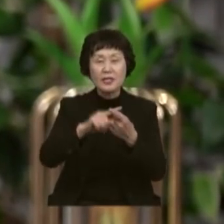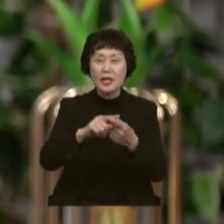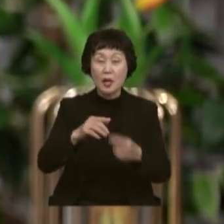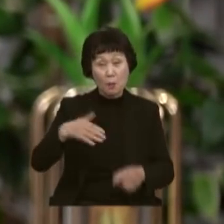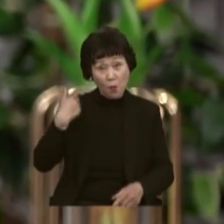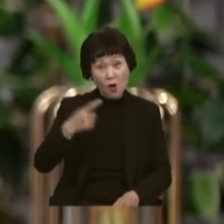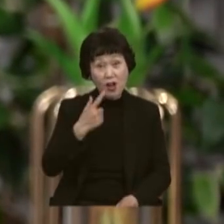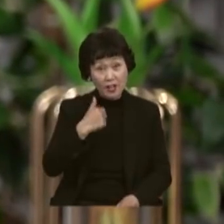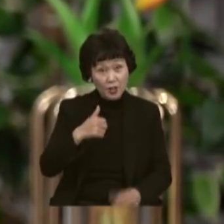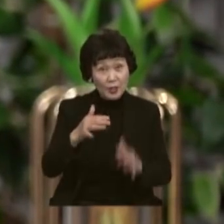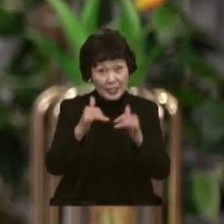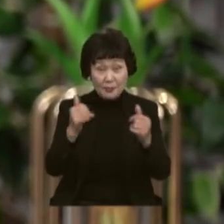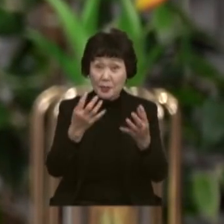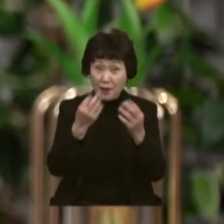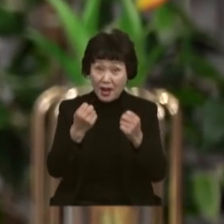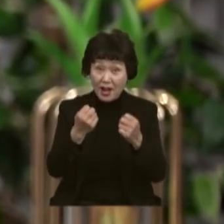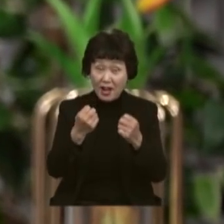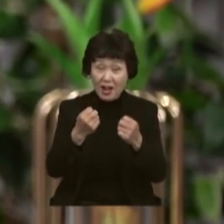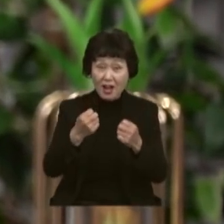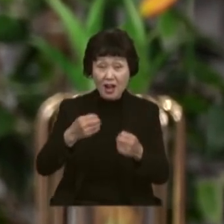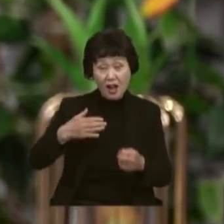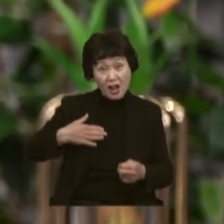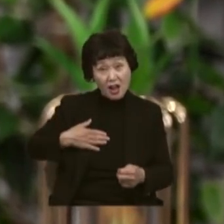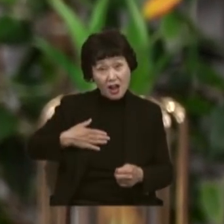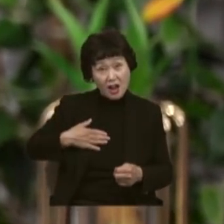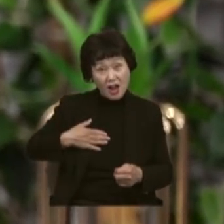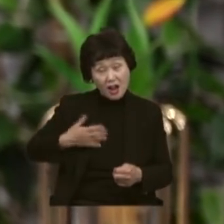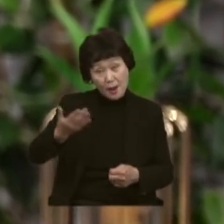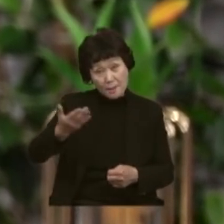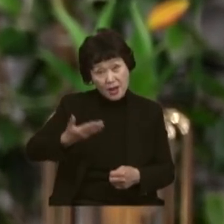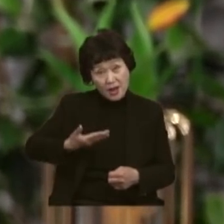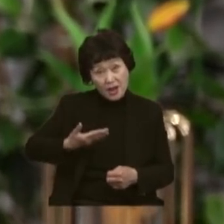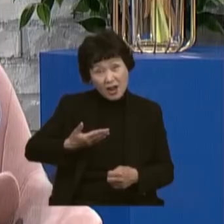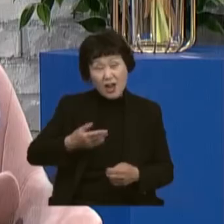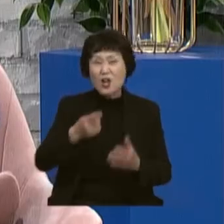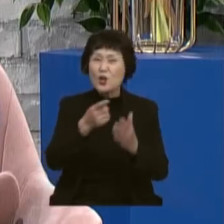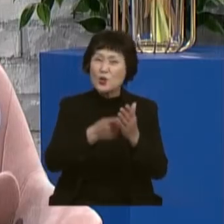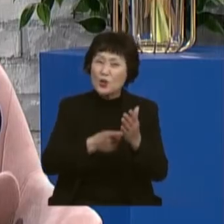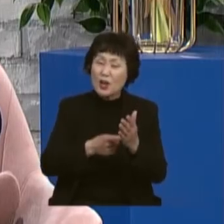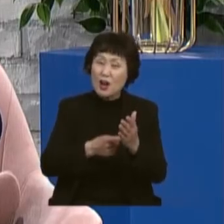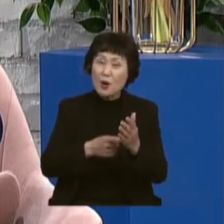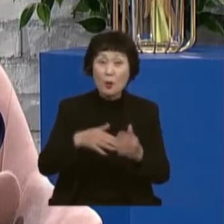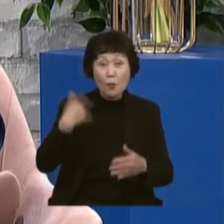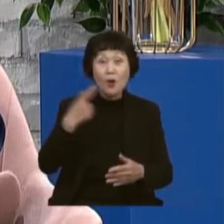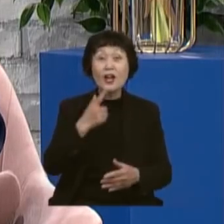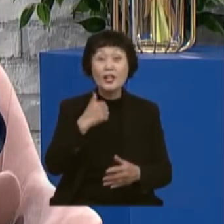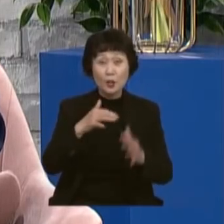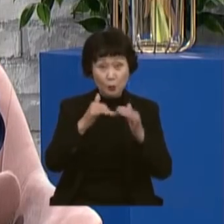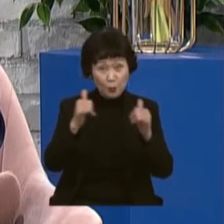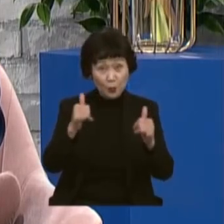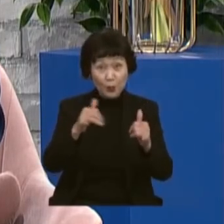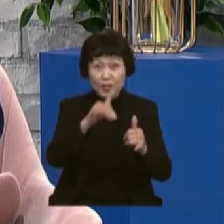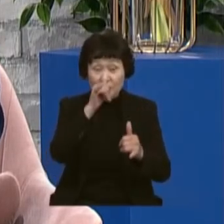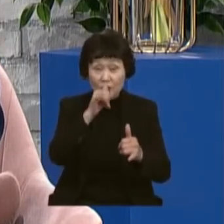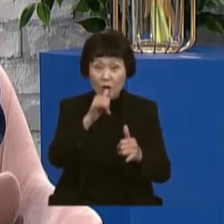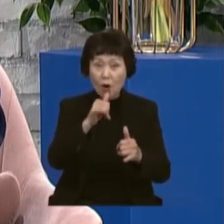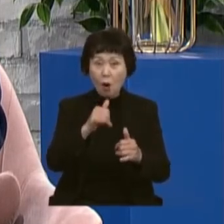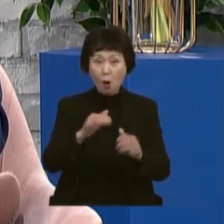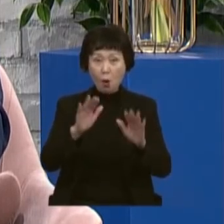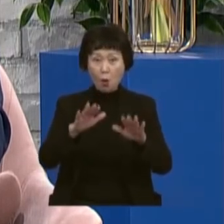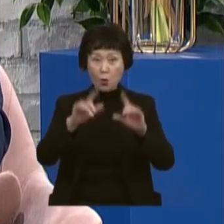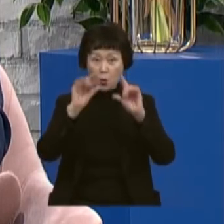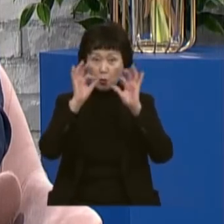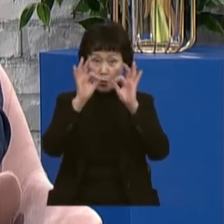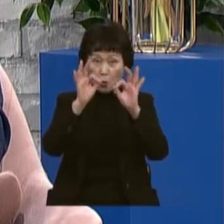거 몰랐던 분들도 물론 계세요. 그리고 오늘 내가 매일 기쁘게 이 시간을 통해서 저분이 박종호였어? 맞아요. 저분이